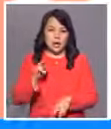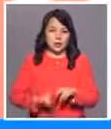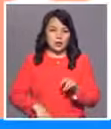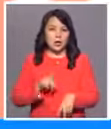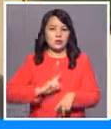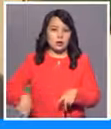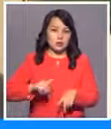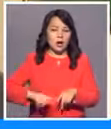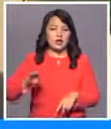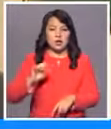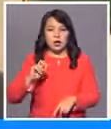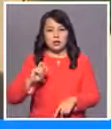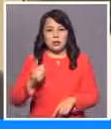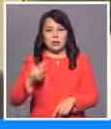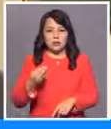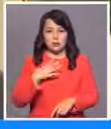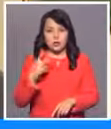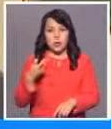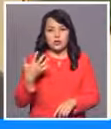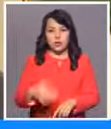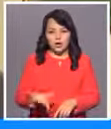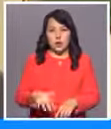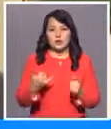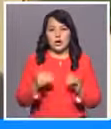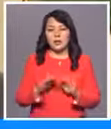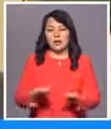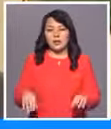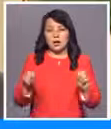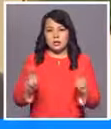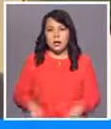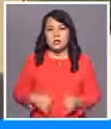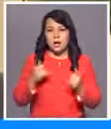қатар Жалағаш ауданындағы 250 келіншекке арналған емхана бұл биыл